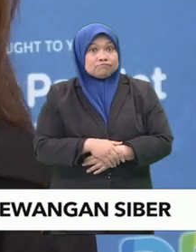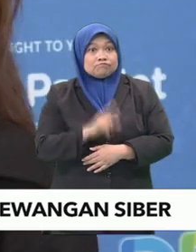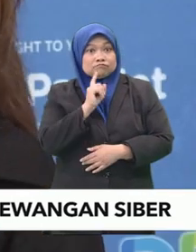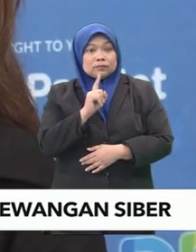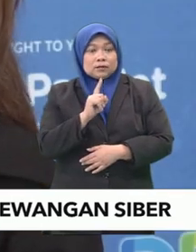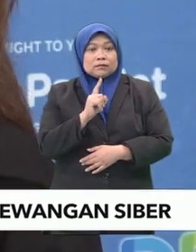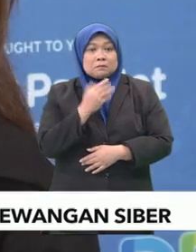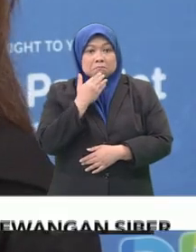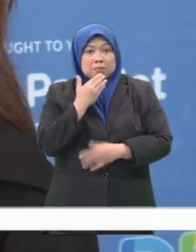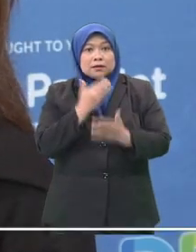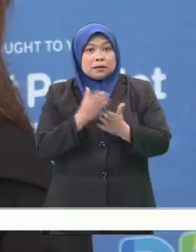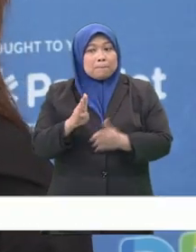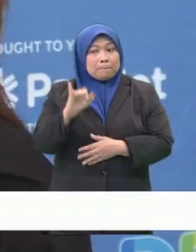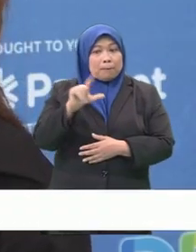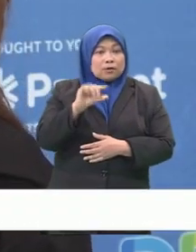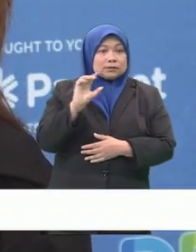web3y